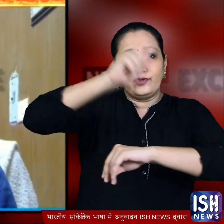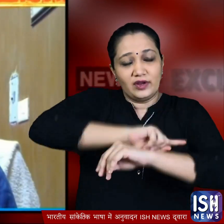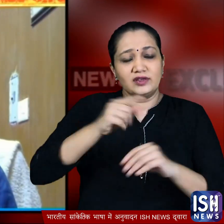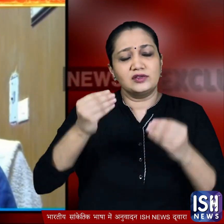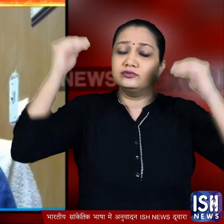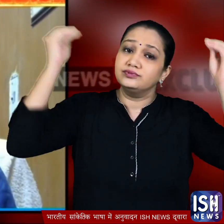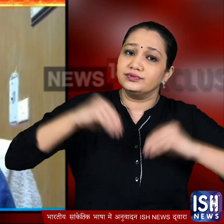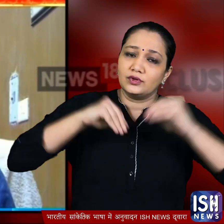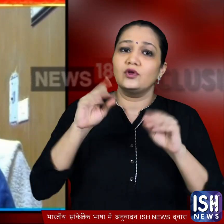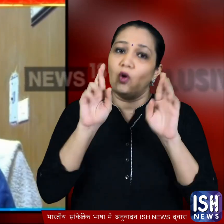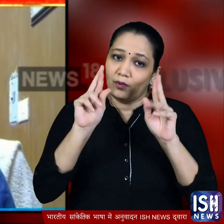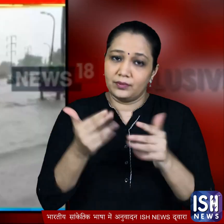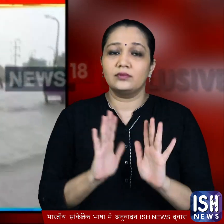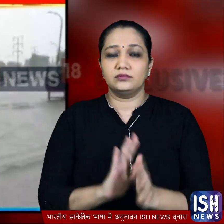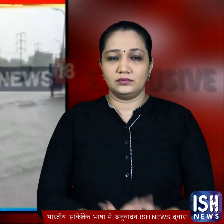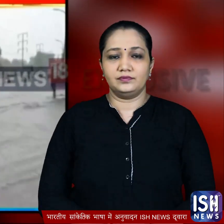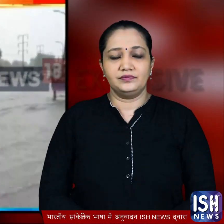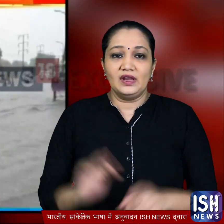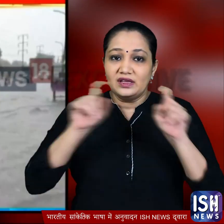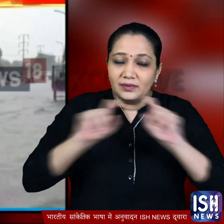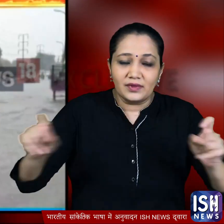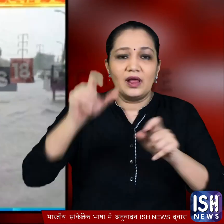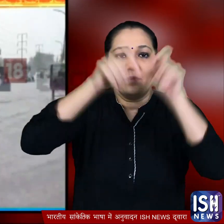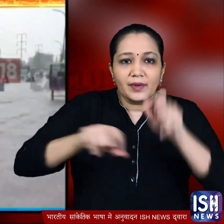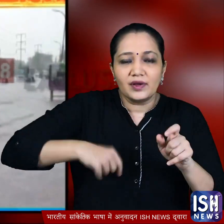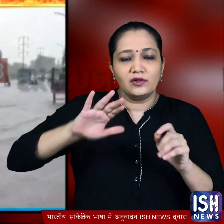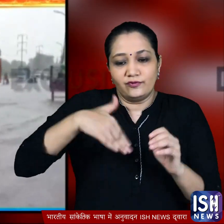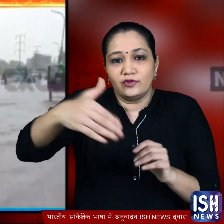में अच्छी बारिश होने की भी संभावना है। इससे साफ है कि वहां के